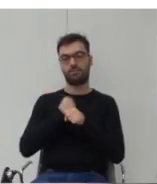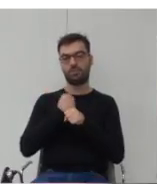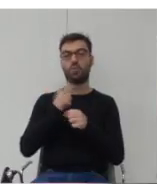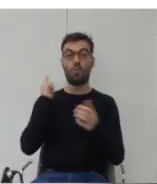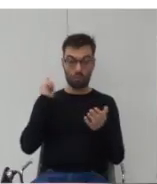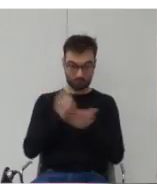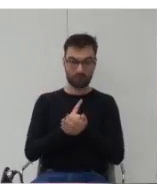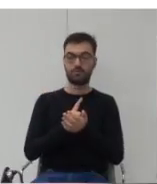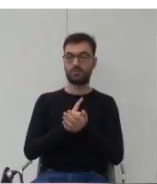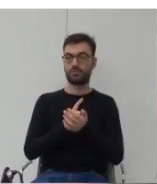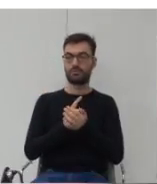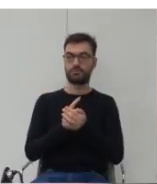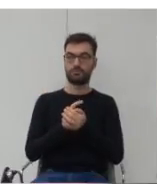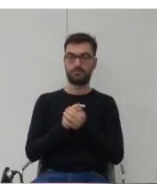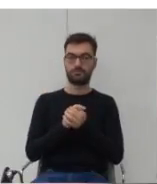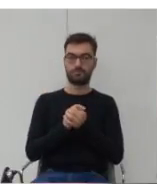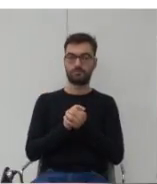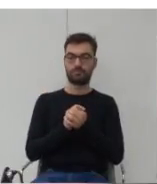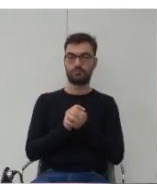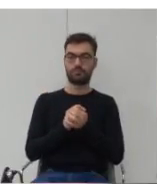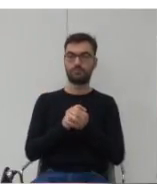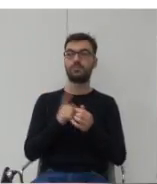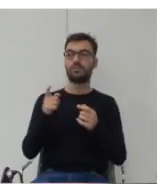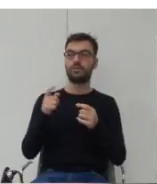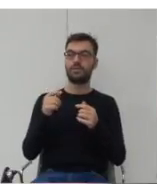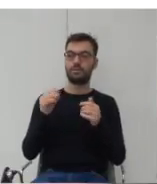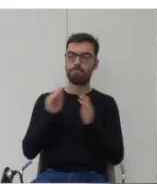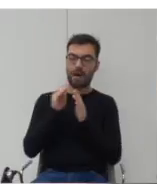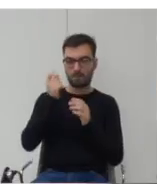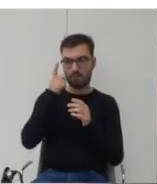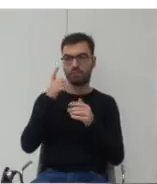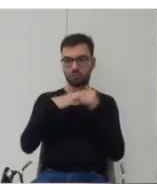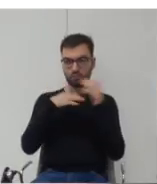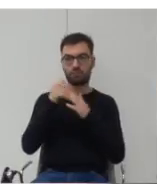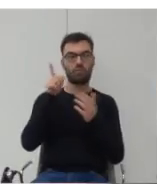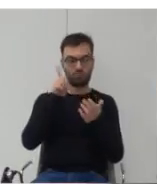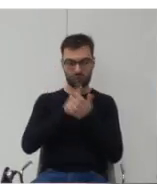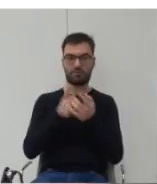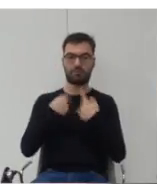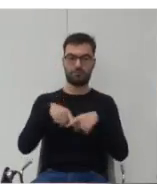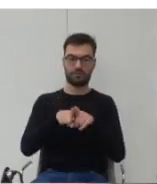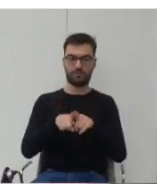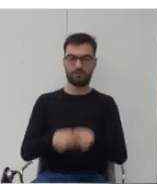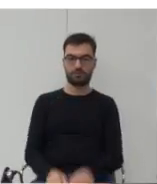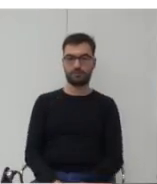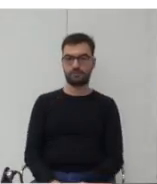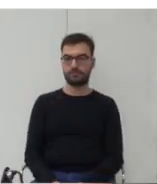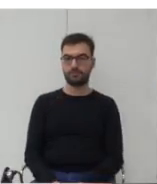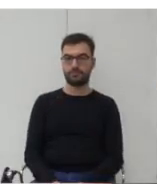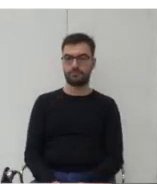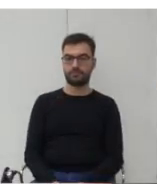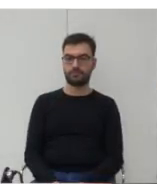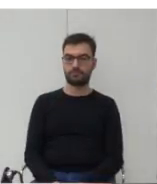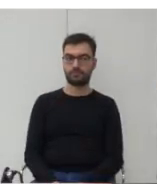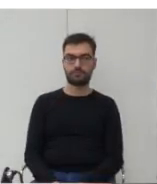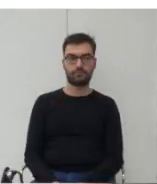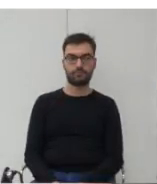się to mini przedsięwzięcie budowlane zrealizować.